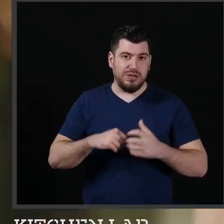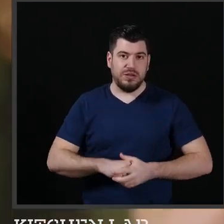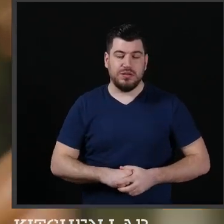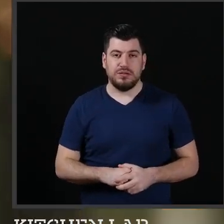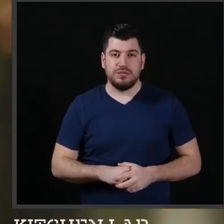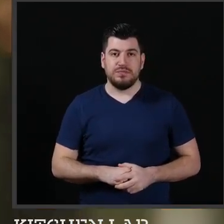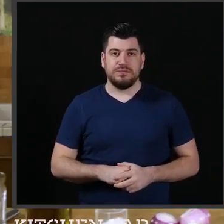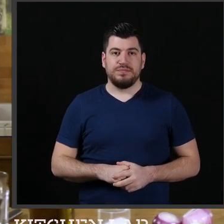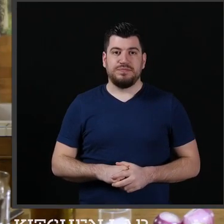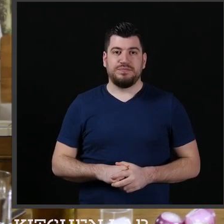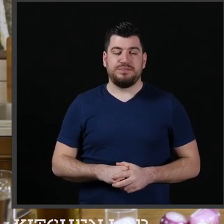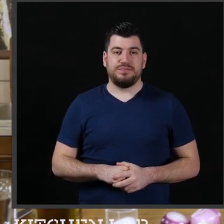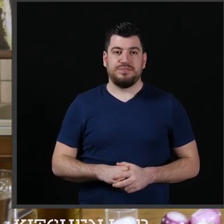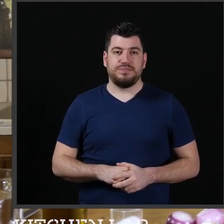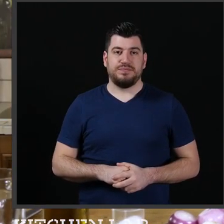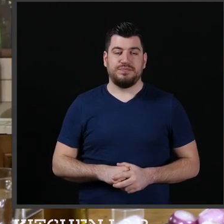Πω.